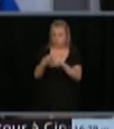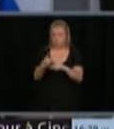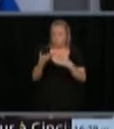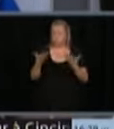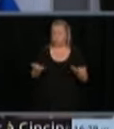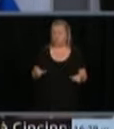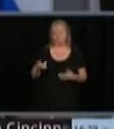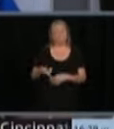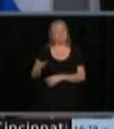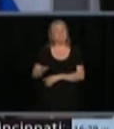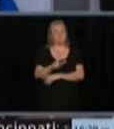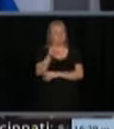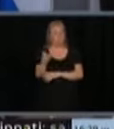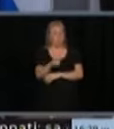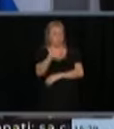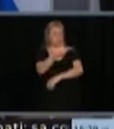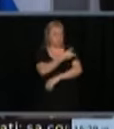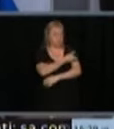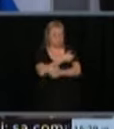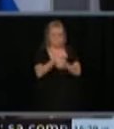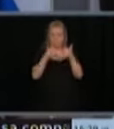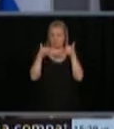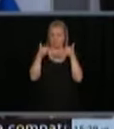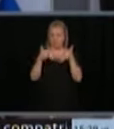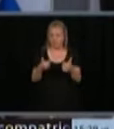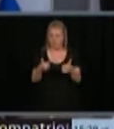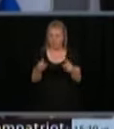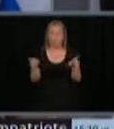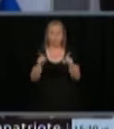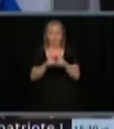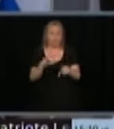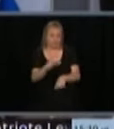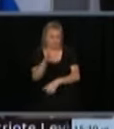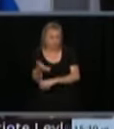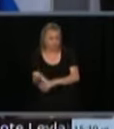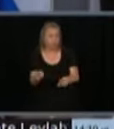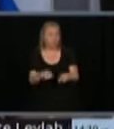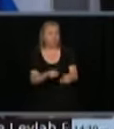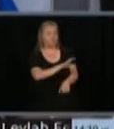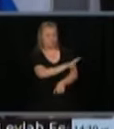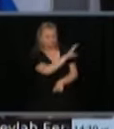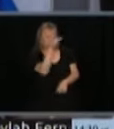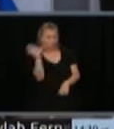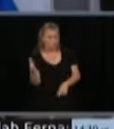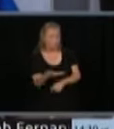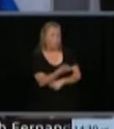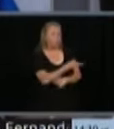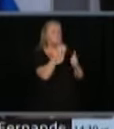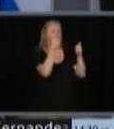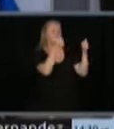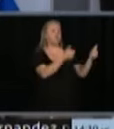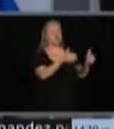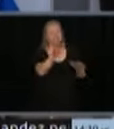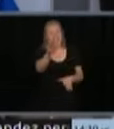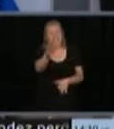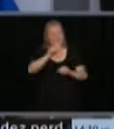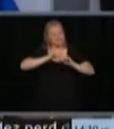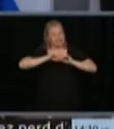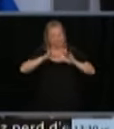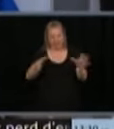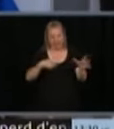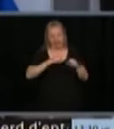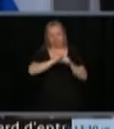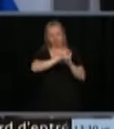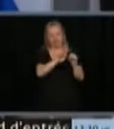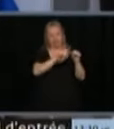aussi au Canada, c'est clair qu'avec le variant Delta qui est très transmissible, puis qu'il y a des gens qui sont encore à une seule dose, qu'on ne laisse pas tomber